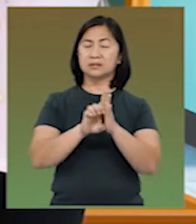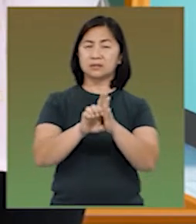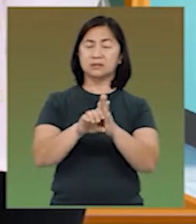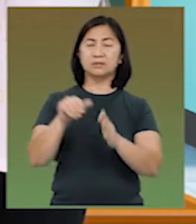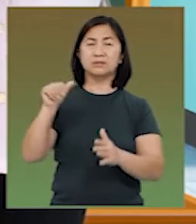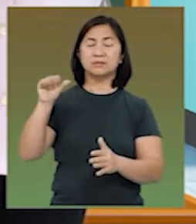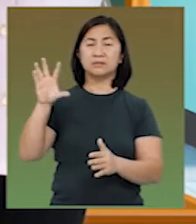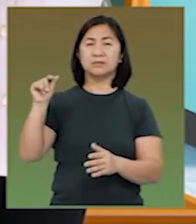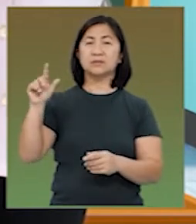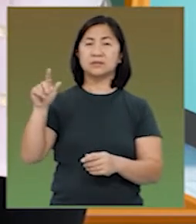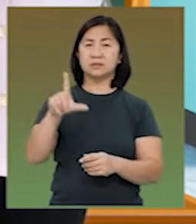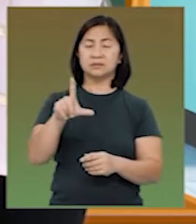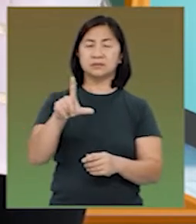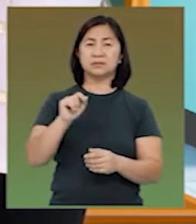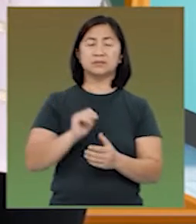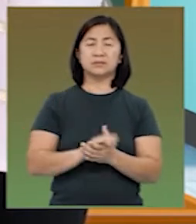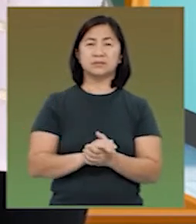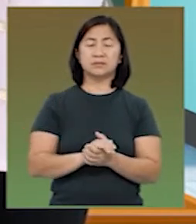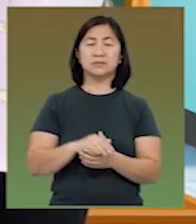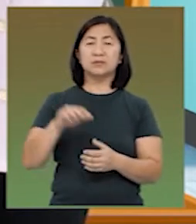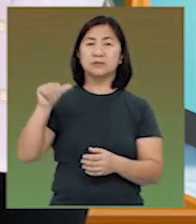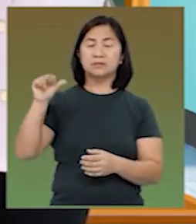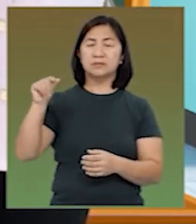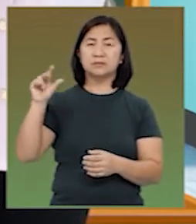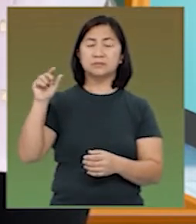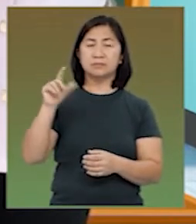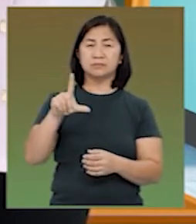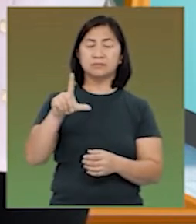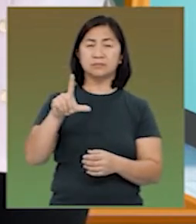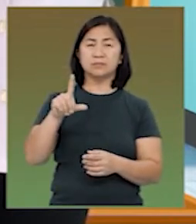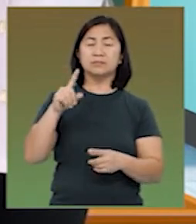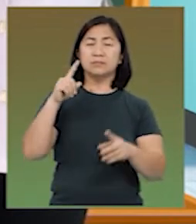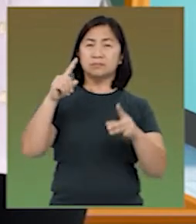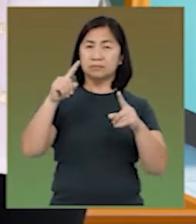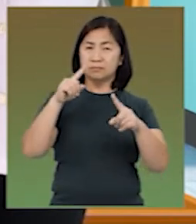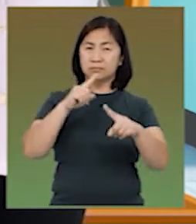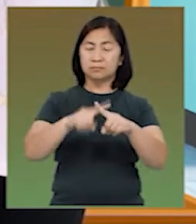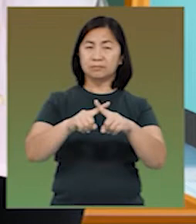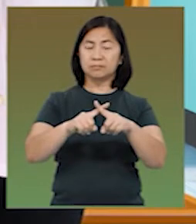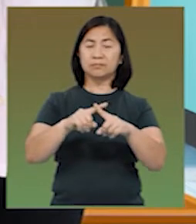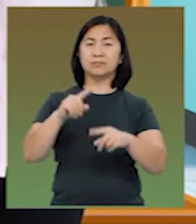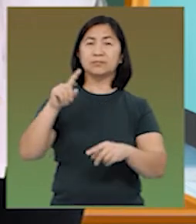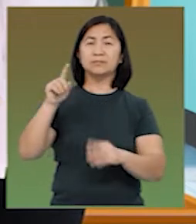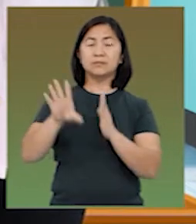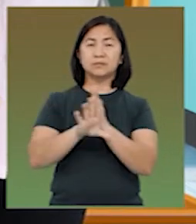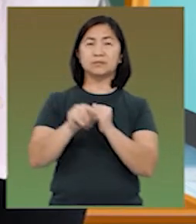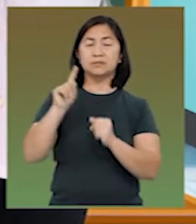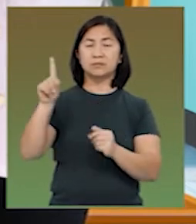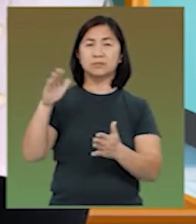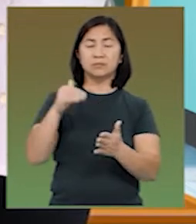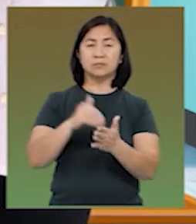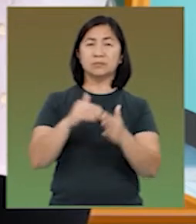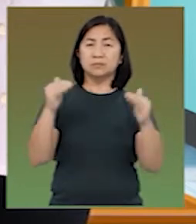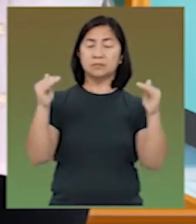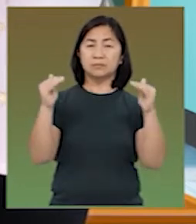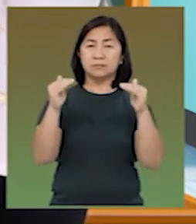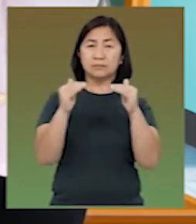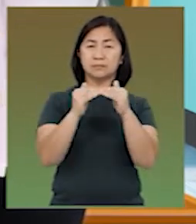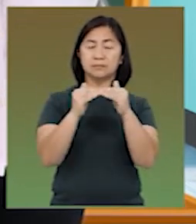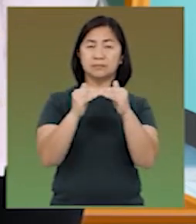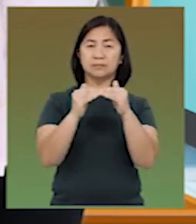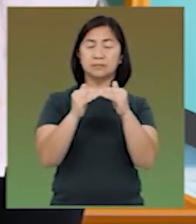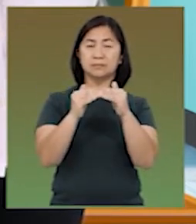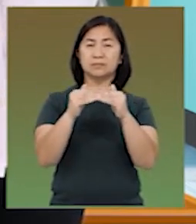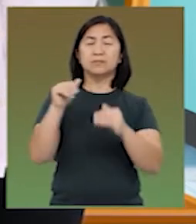Another example is 15 liters. 15 liters multiplied by 1,000